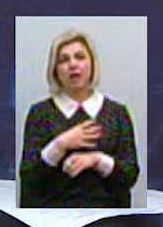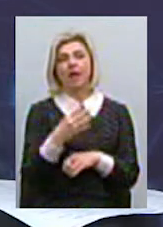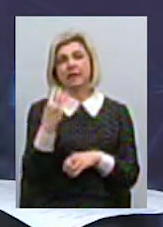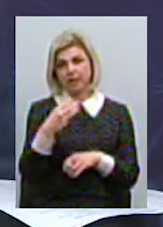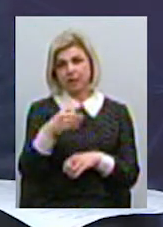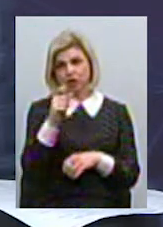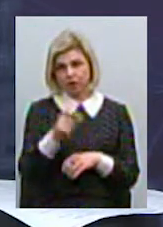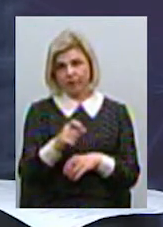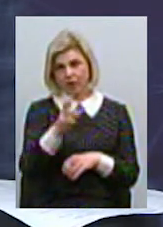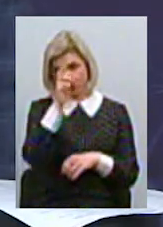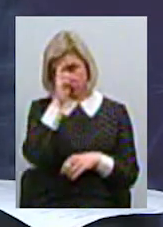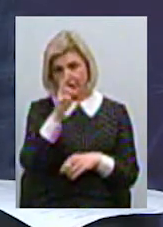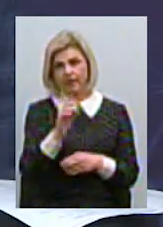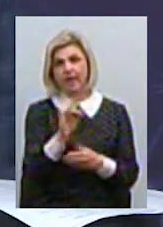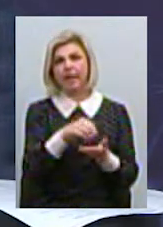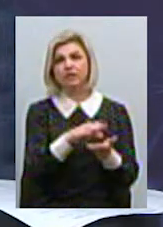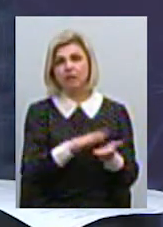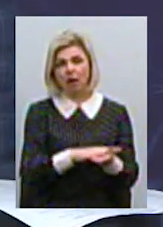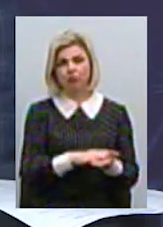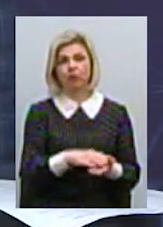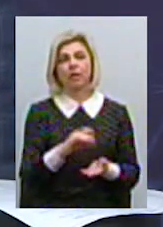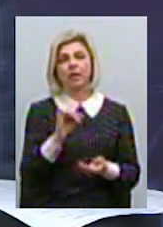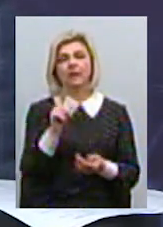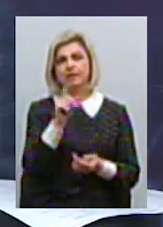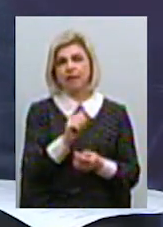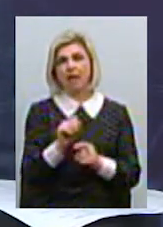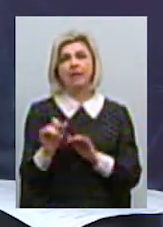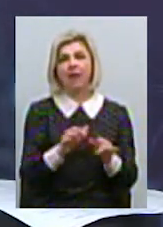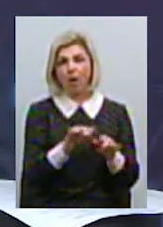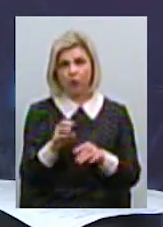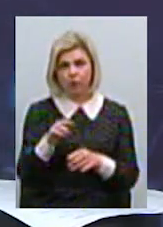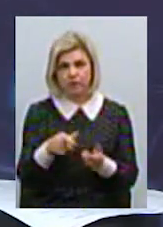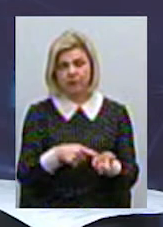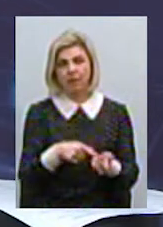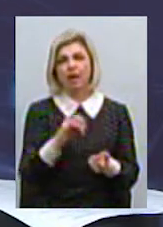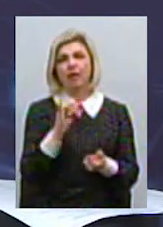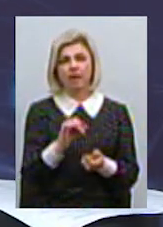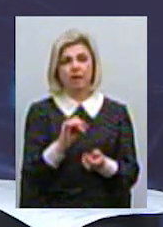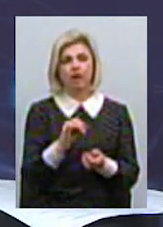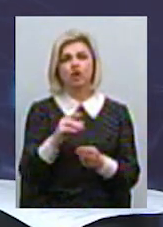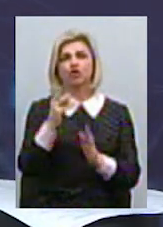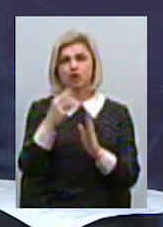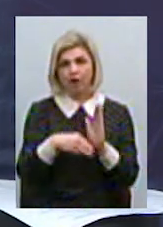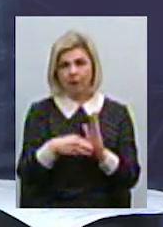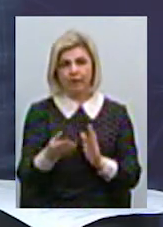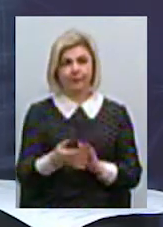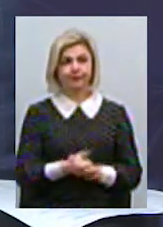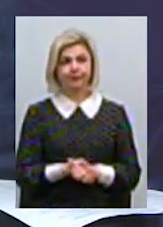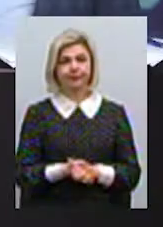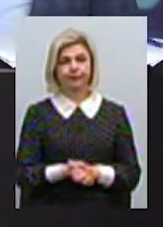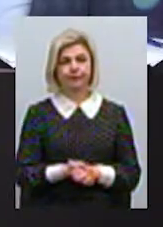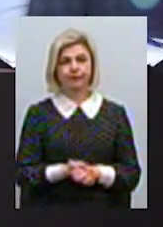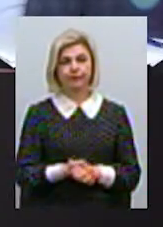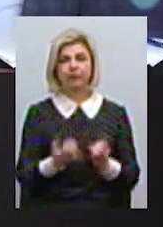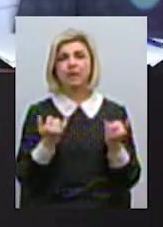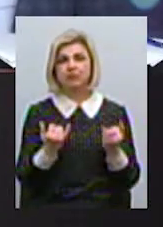реєстраторів. Це і зупинення діяльності на певний термін, це і покладання адміністративних штрафів.